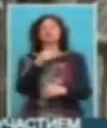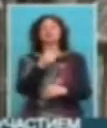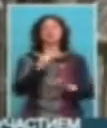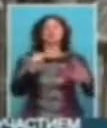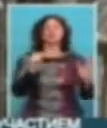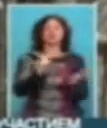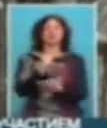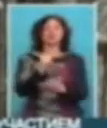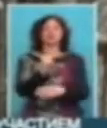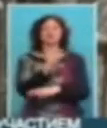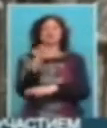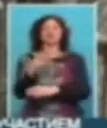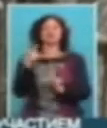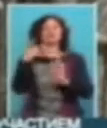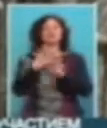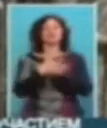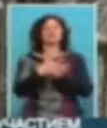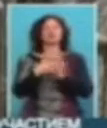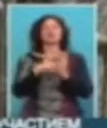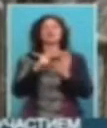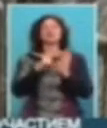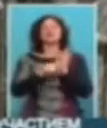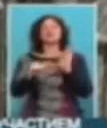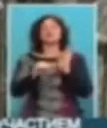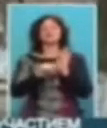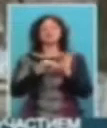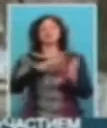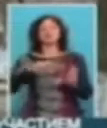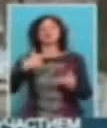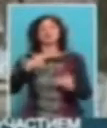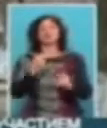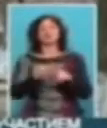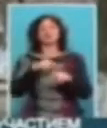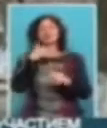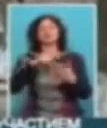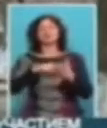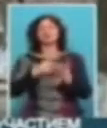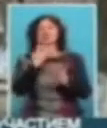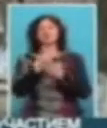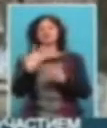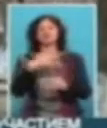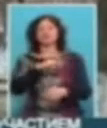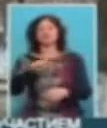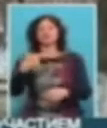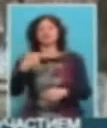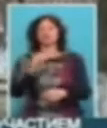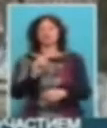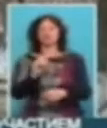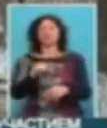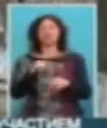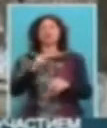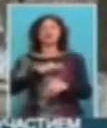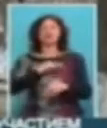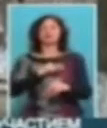из бюджета было потрачено больше 76,5 миллионов тенге. В этом году на эти цели предусмотрено 50 миллионов. Коснется эта